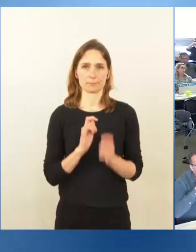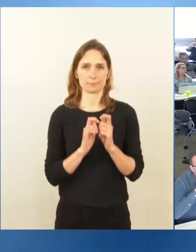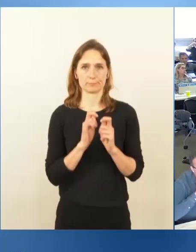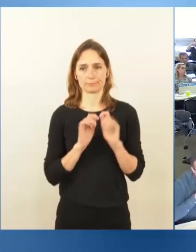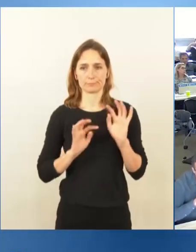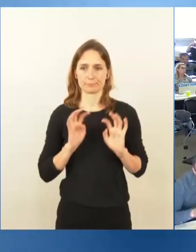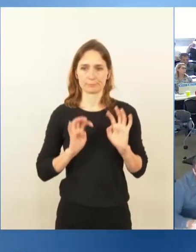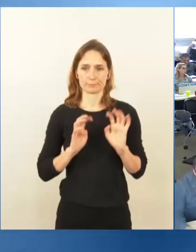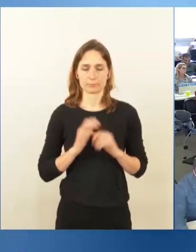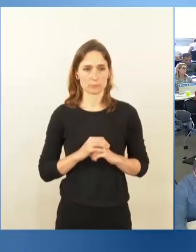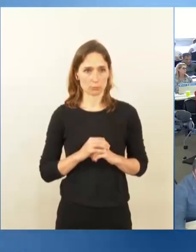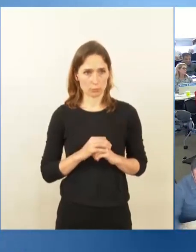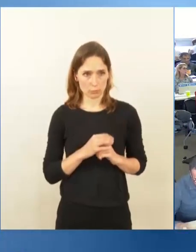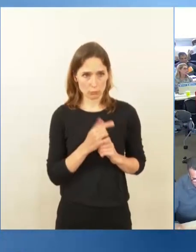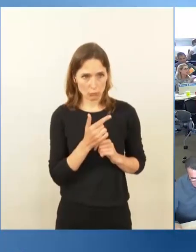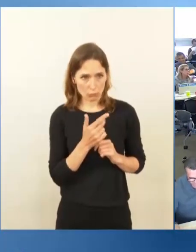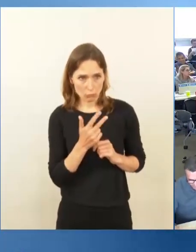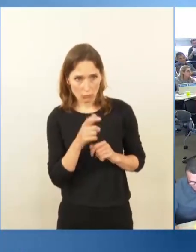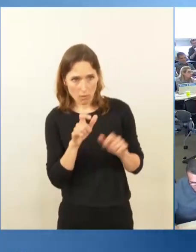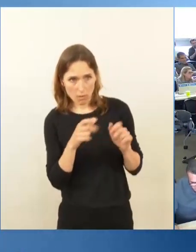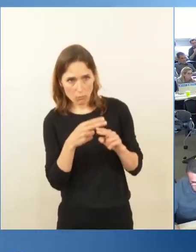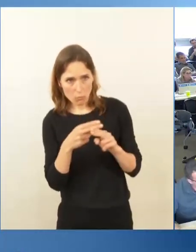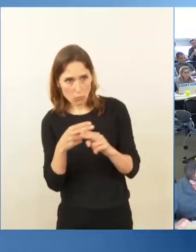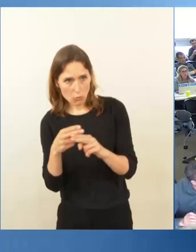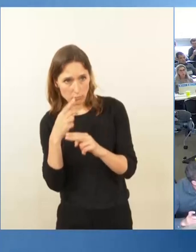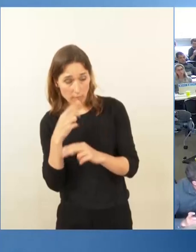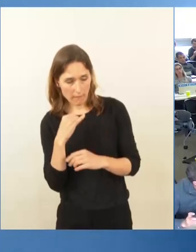j'en dis deux trois d'affilée quand même parce que sinon ça va être long